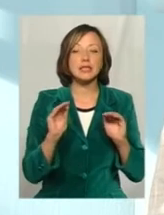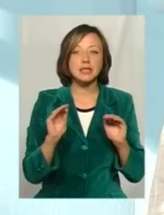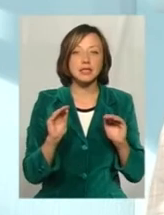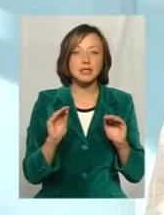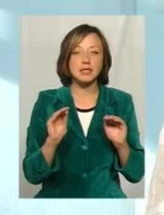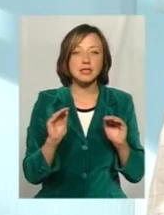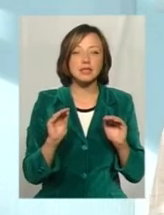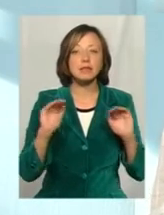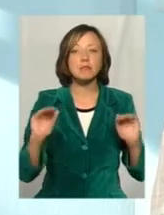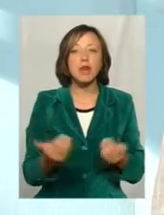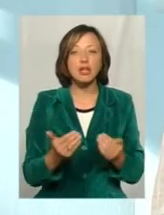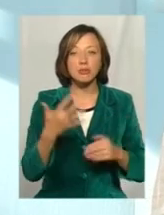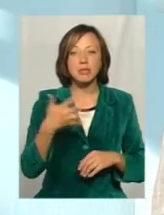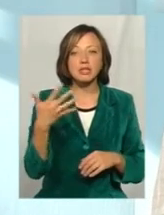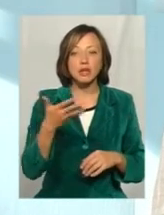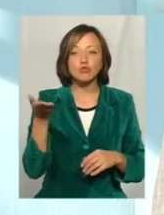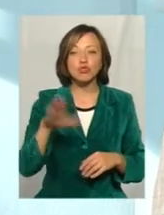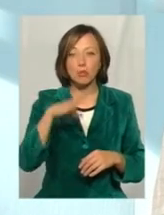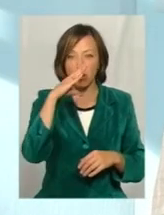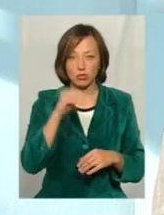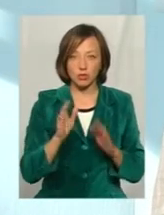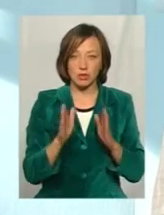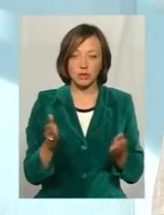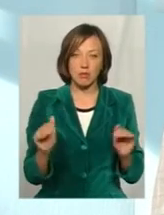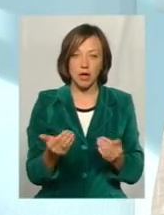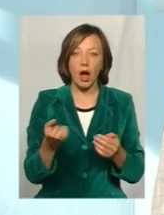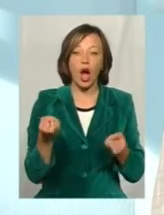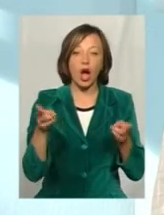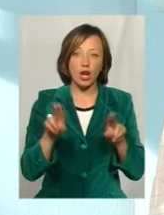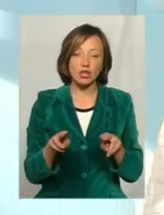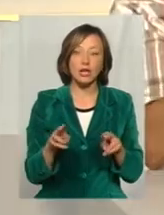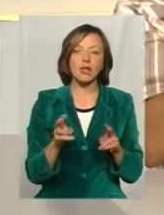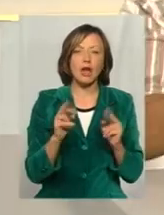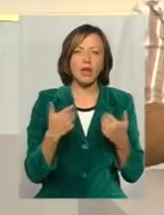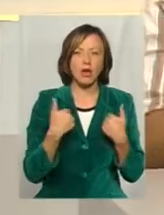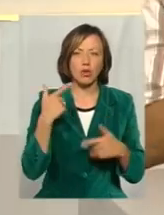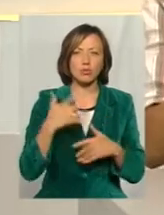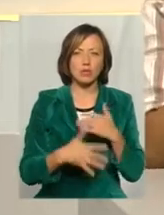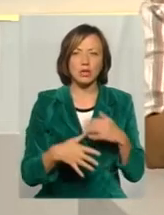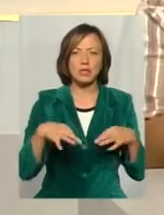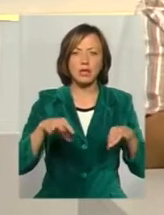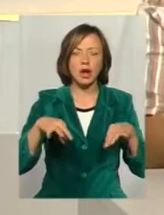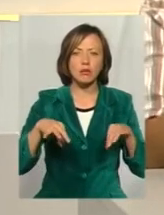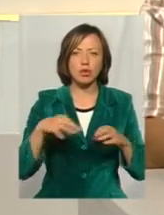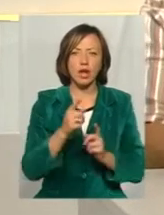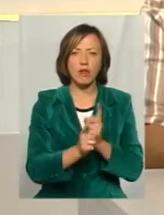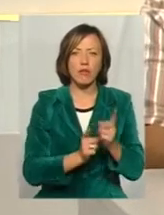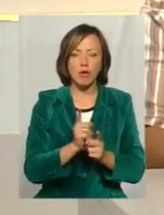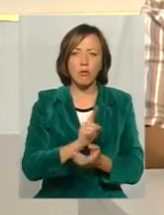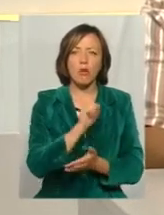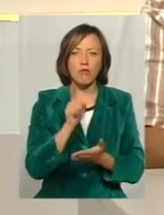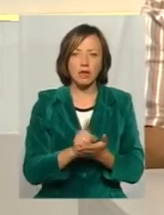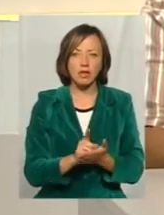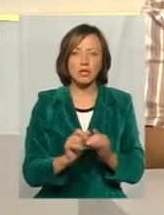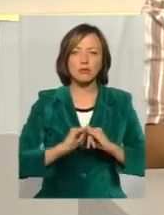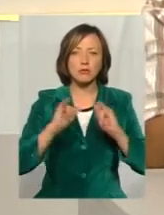зникнуть приблизно 50 маршруток за нашими розв'язками. Всього-навсього. А решта, ну, наскільки я розумію, трансферна реформа покликана на те,